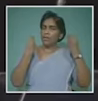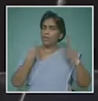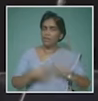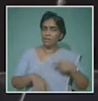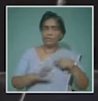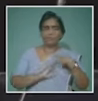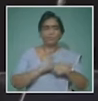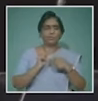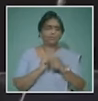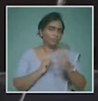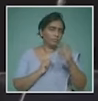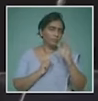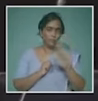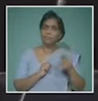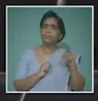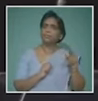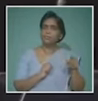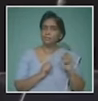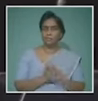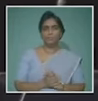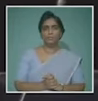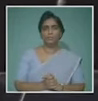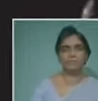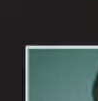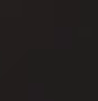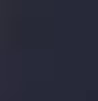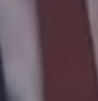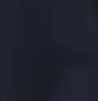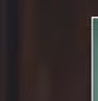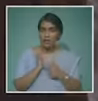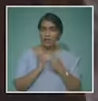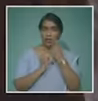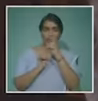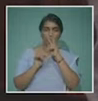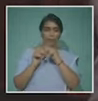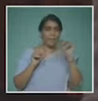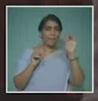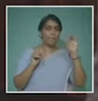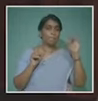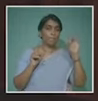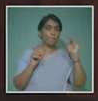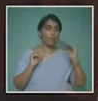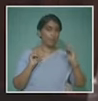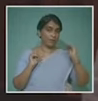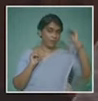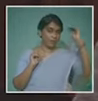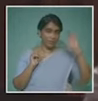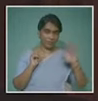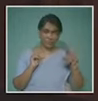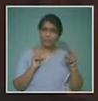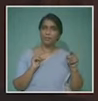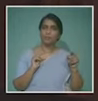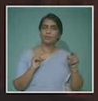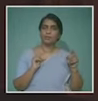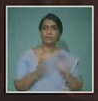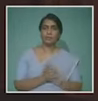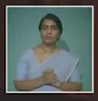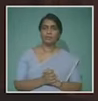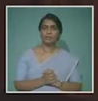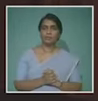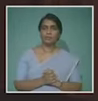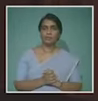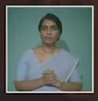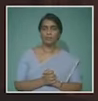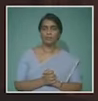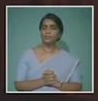எனவே பெட் அதிகரிப்பு என்பது ஒரு ஆபத்தை ஏற்படுத்துகிறது. அதே போல நான் சற்று முன் பார்த்தேன், எதிர்த்தரப்பில் இருந்து பேசுகிற போது வெட் வரி